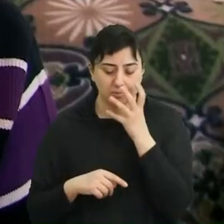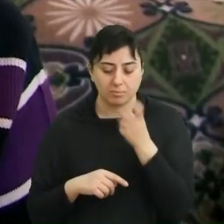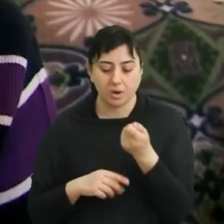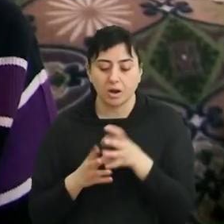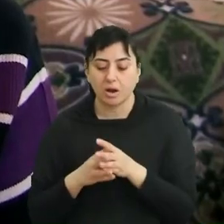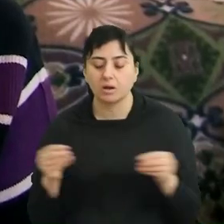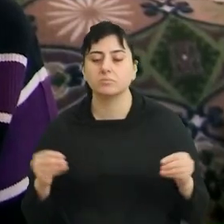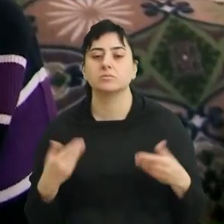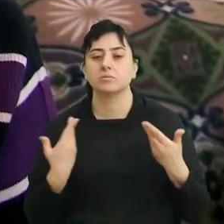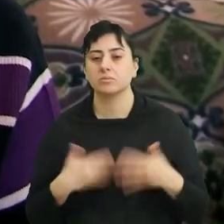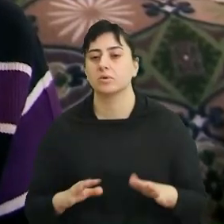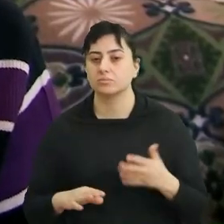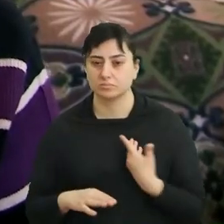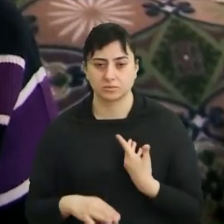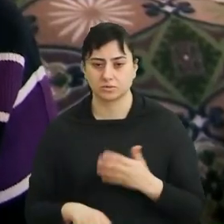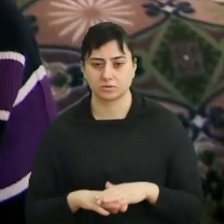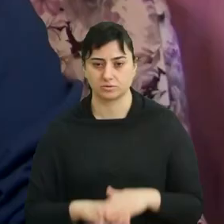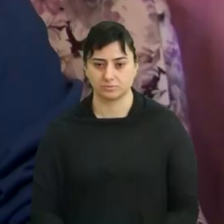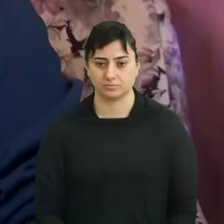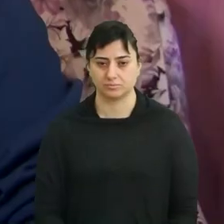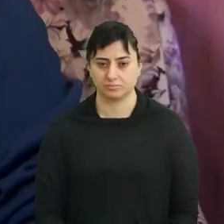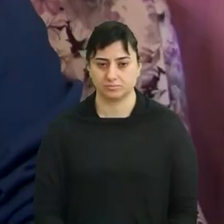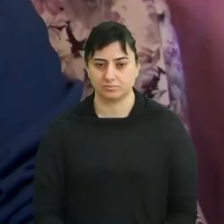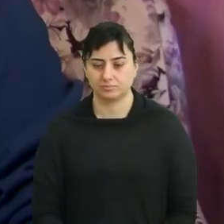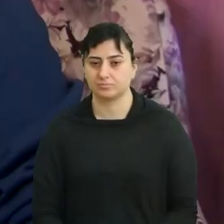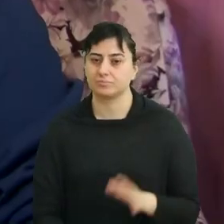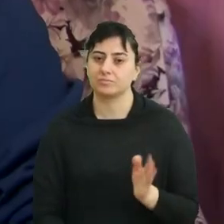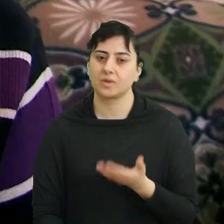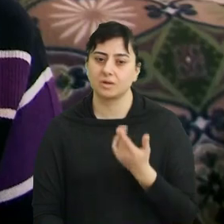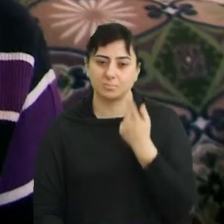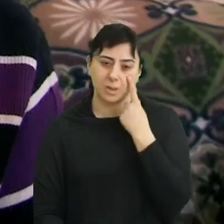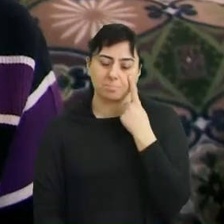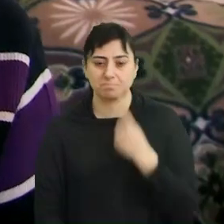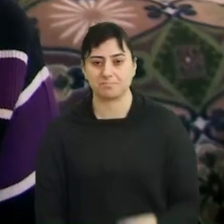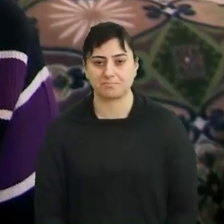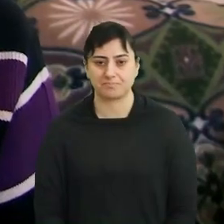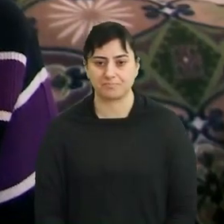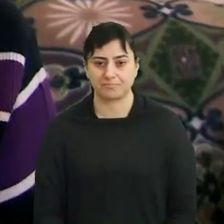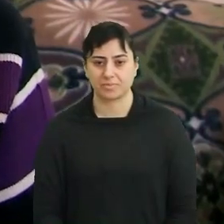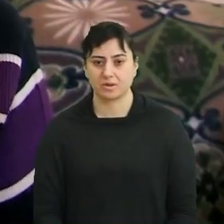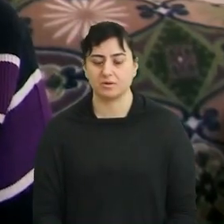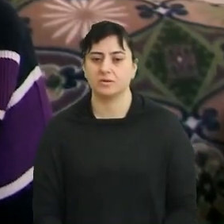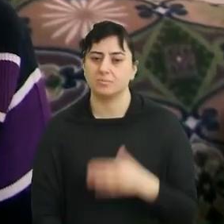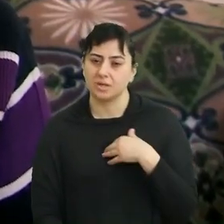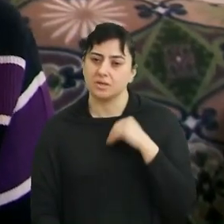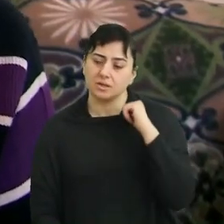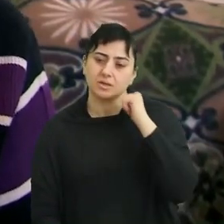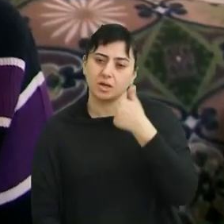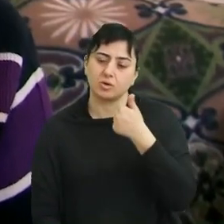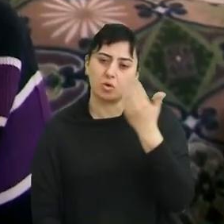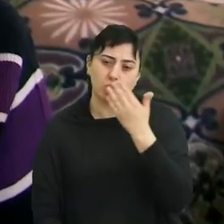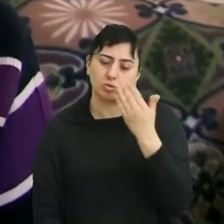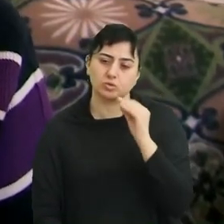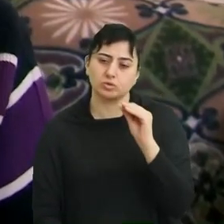milyon dolarlık reklam işi gelirse kaçırırsak ne olacak? Neyse. Tamam tamam. Ben yarın çocuğu